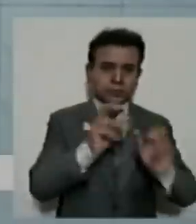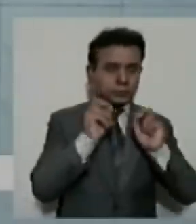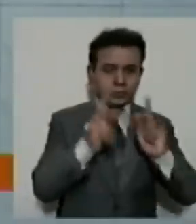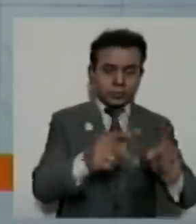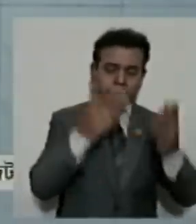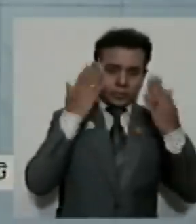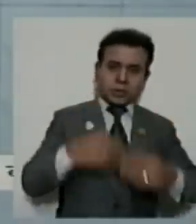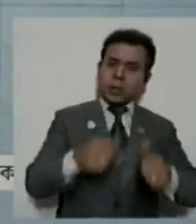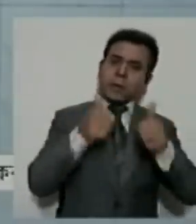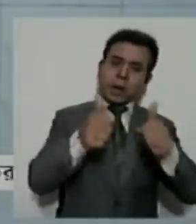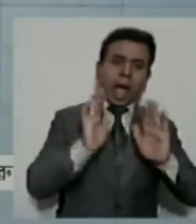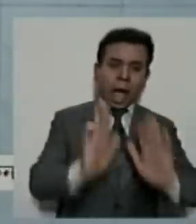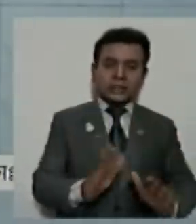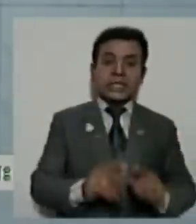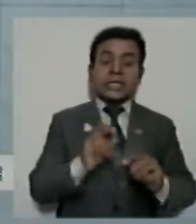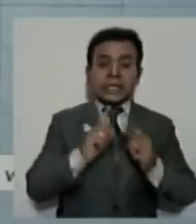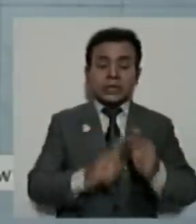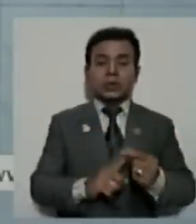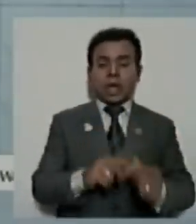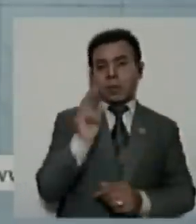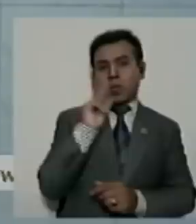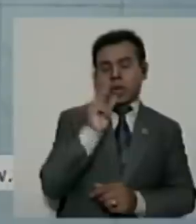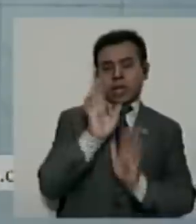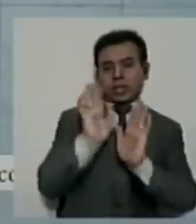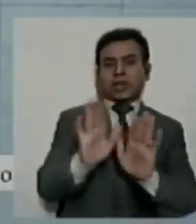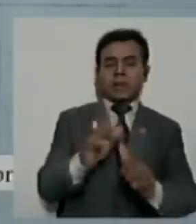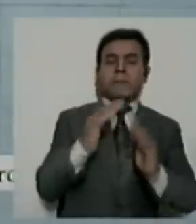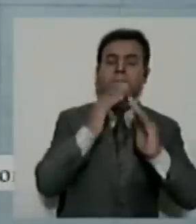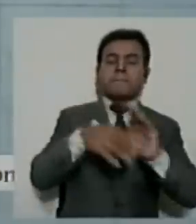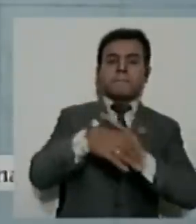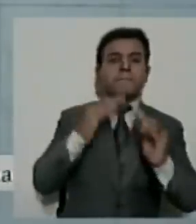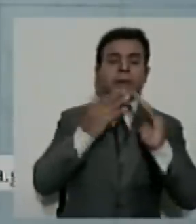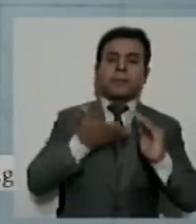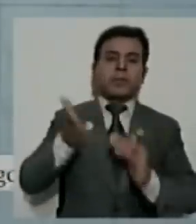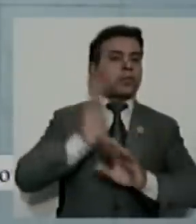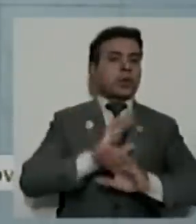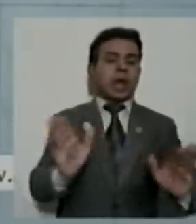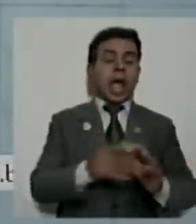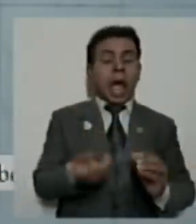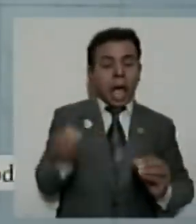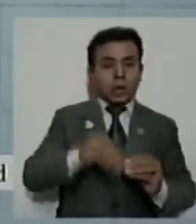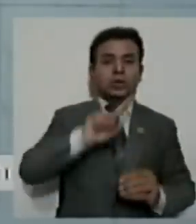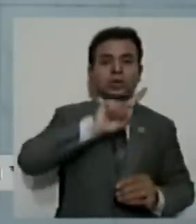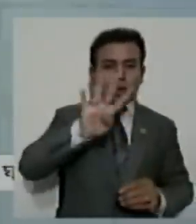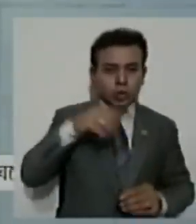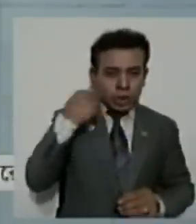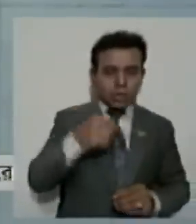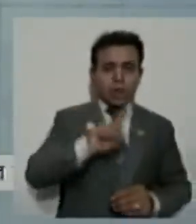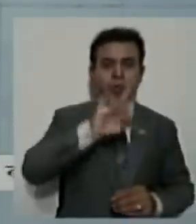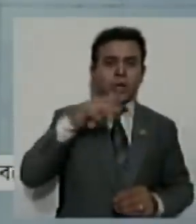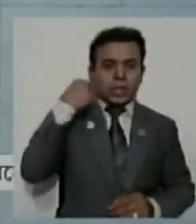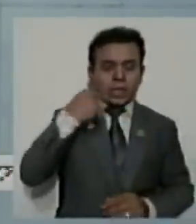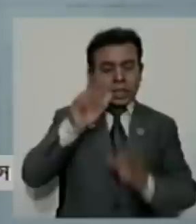প্রায় মাসখানেক সময় লেগে যায় সম্পূর্ণ সুস্থ হতে। এবং একজন ব্যক্তিকে আমরা তখনই সম্পূর্ণ সুস্থ বলবো যখন